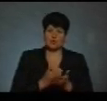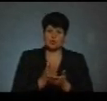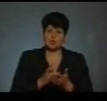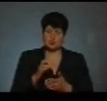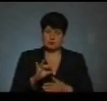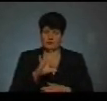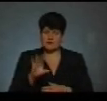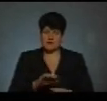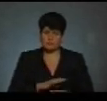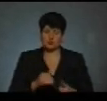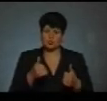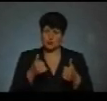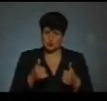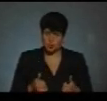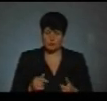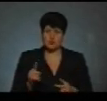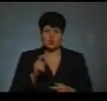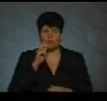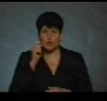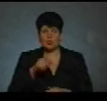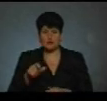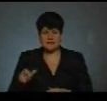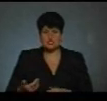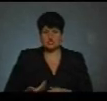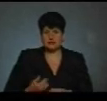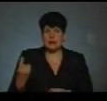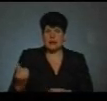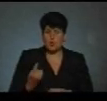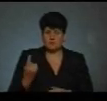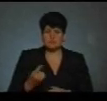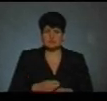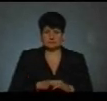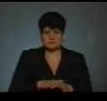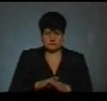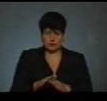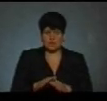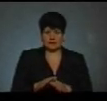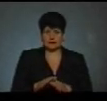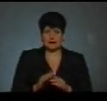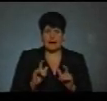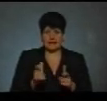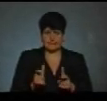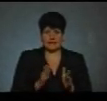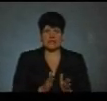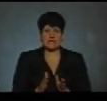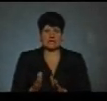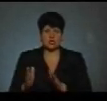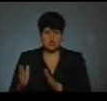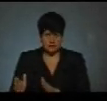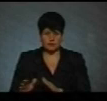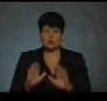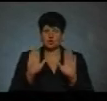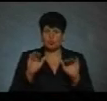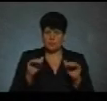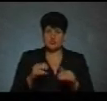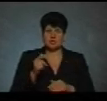щоб все було добре, і щоб українці, жителі області, в першу чергу, дотримувалися карантинного режиму. Тож, до побачення,